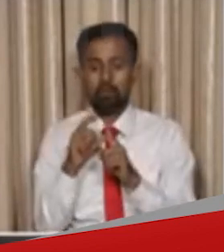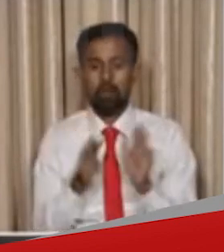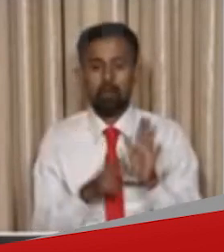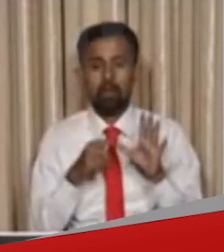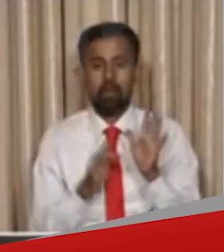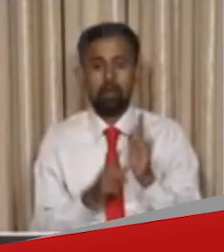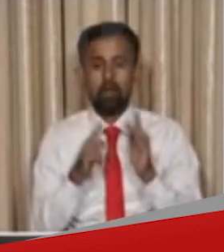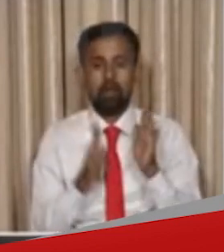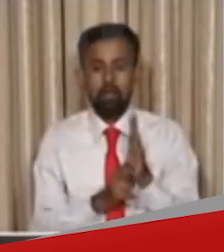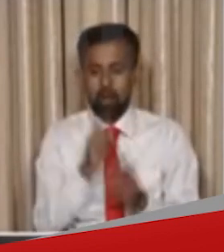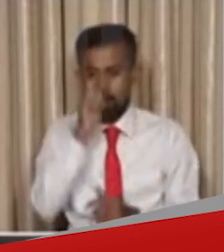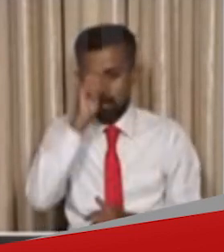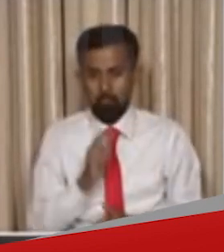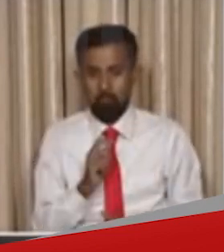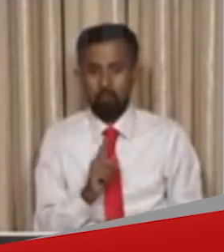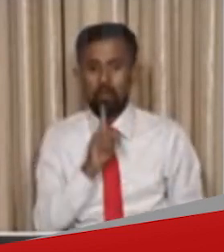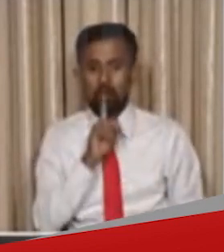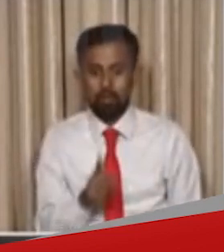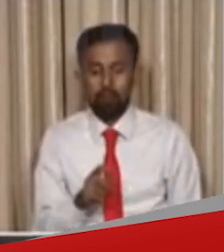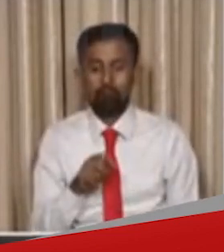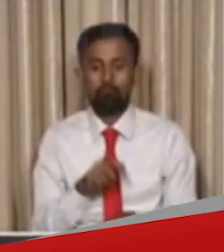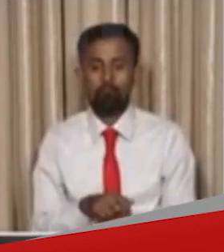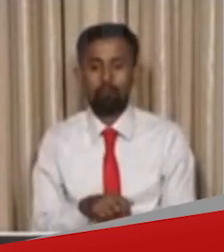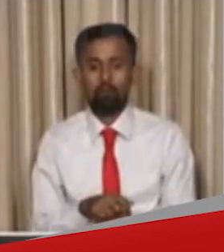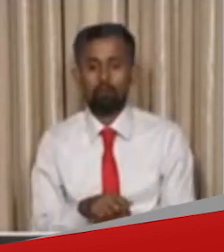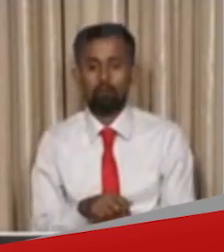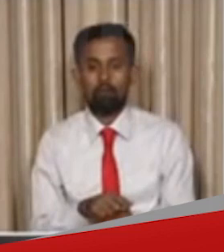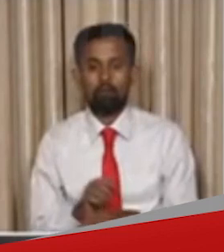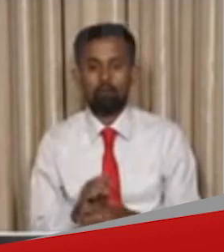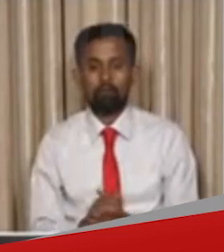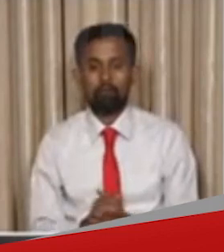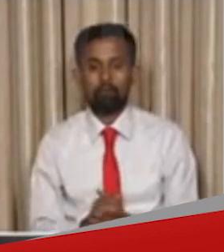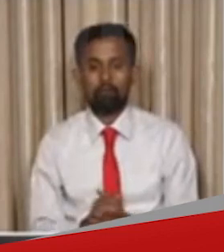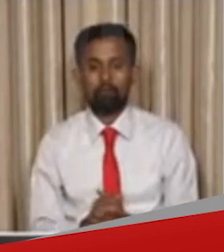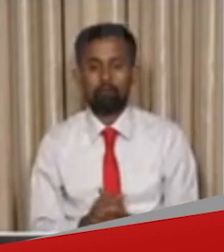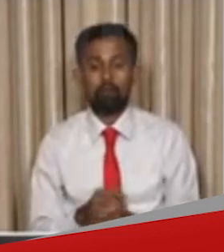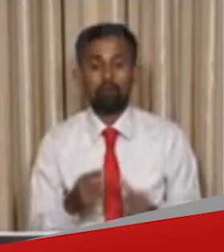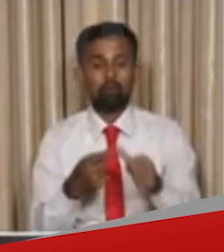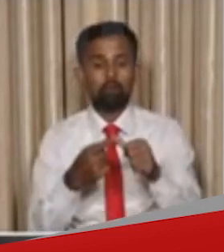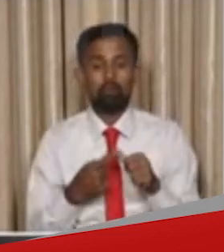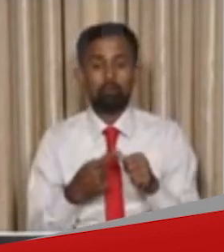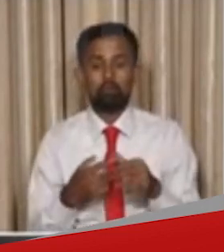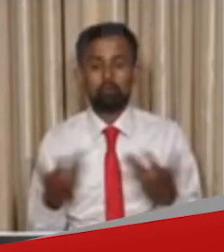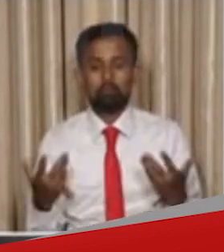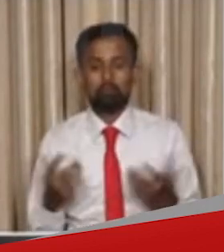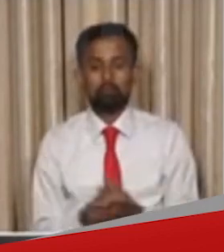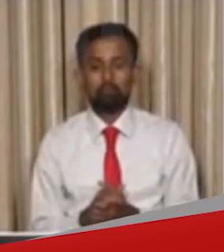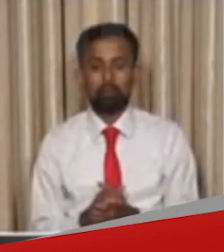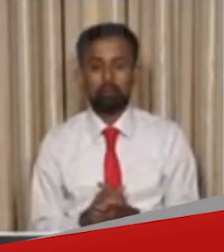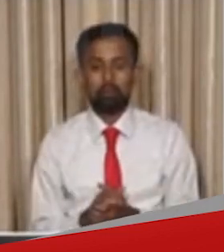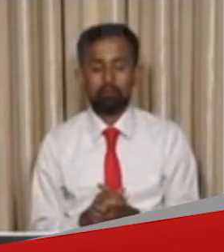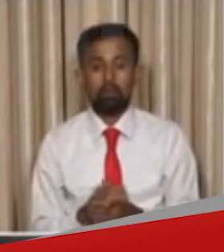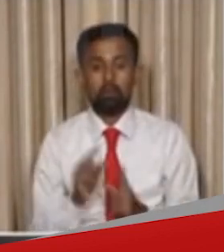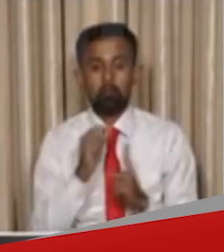බණ්ඩාර මන්ත්‍රීවරයා ඒ ගැන සඳහන් කරනකොට ඒකට අවශ්‍ය පිළිතුර හෝ විසඳුම නෙවෙයි ලැබුණේ. පාර්ලිමේන්තුව